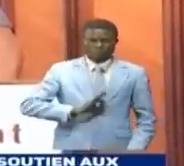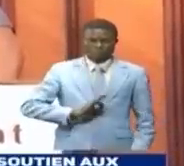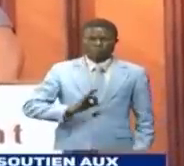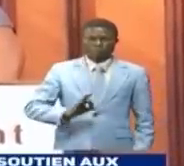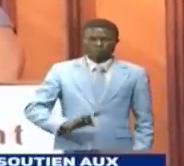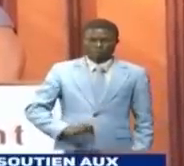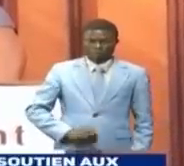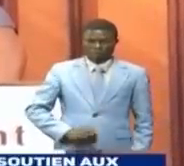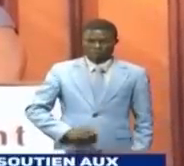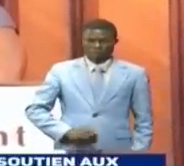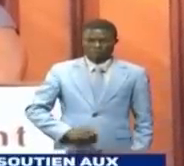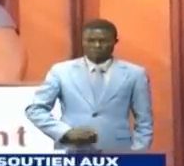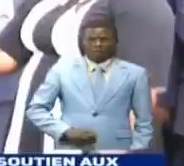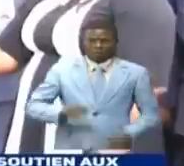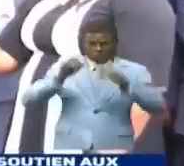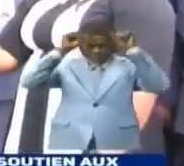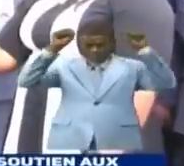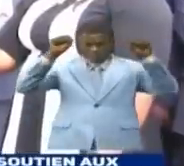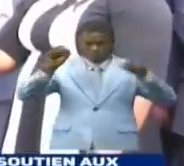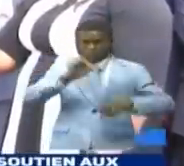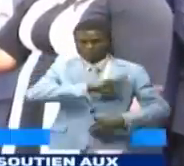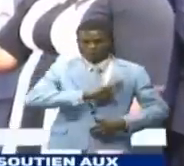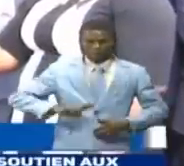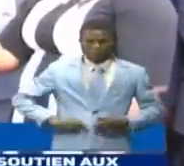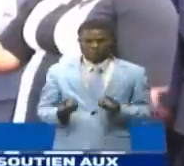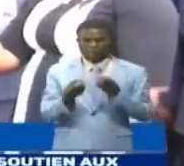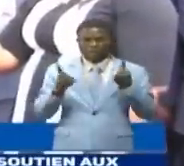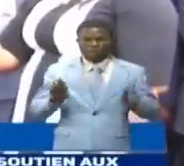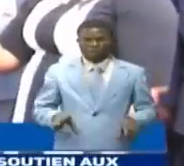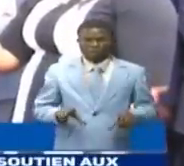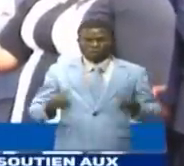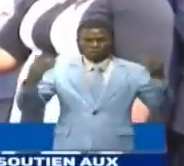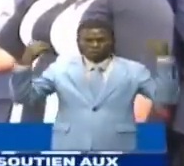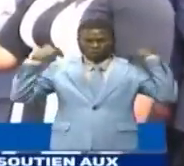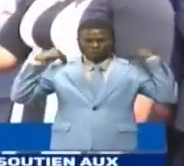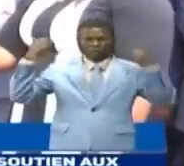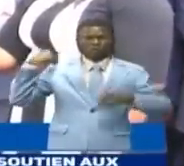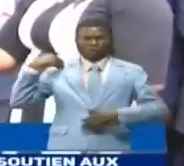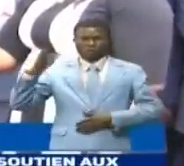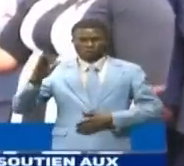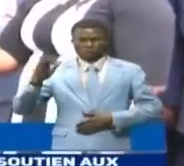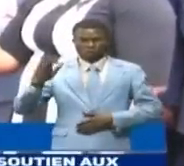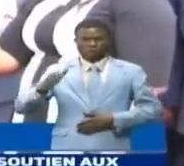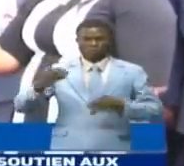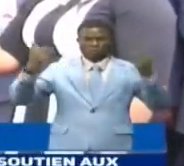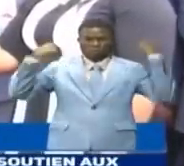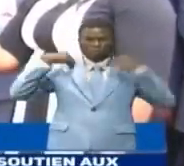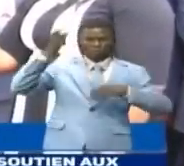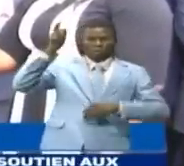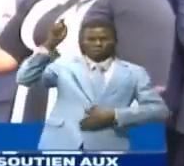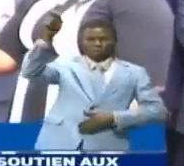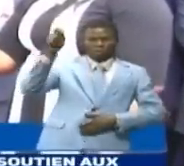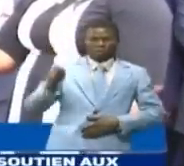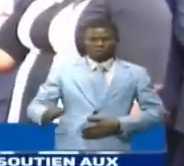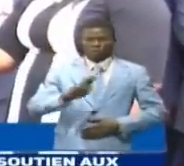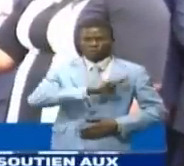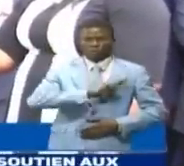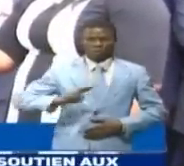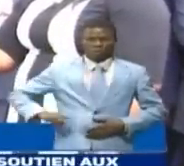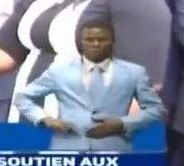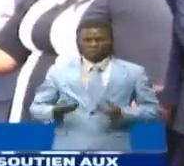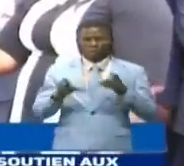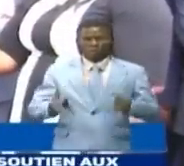Félix-Antoine Tshisekedi, président de la République, chef de l'État, commandant suprême des forces armées et de la